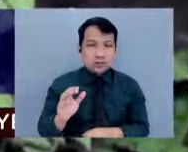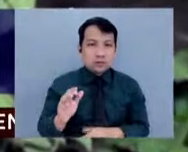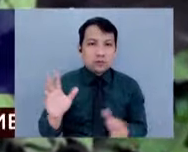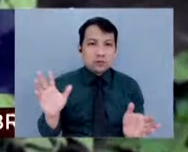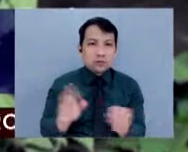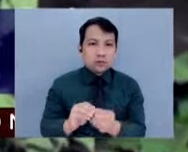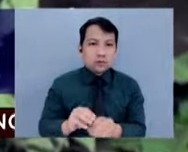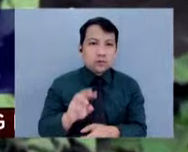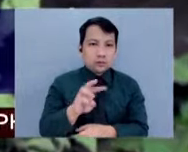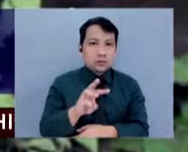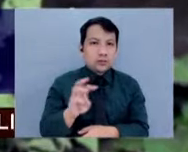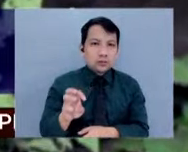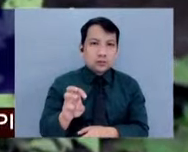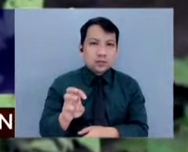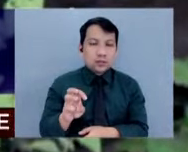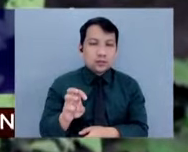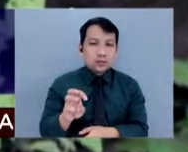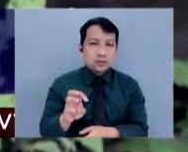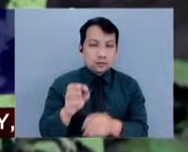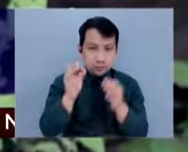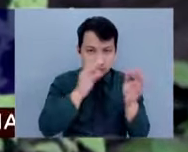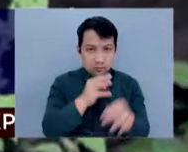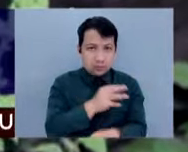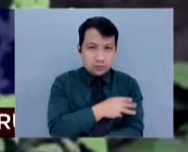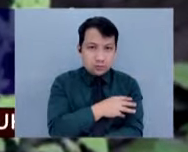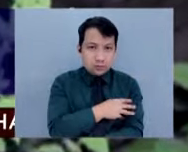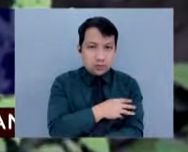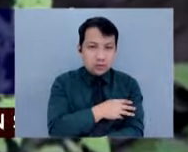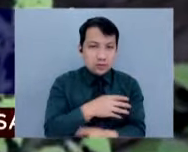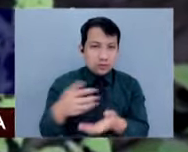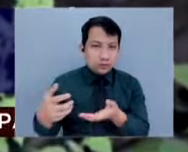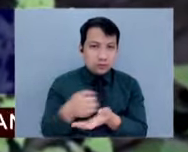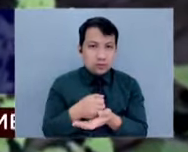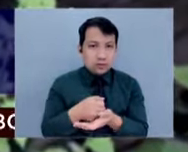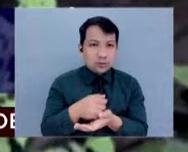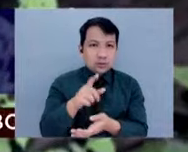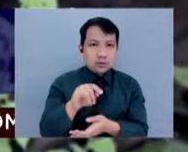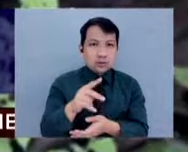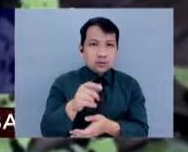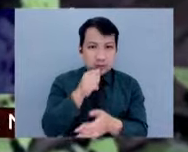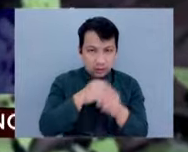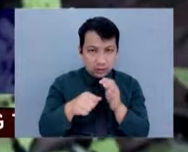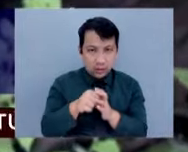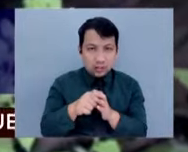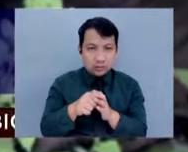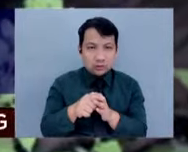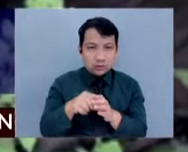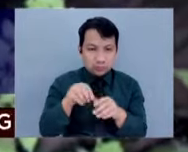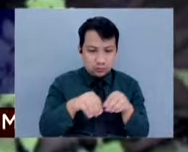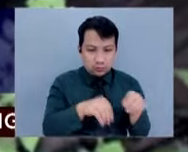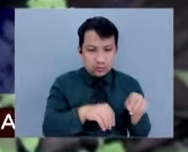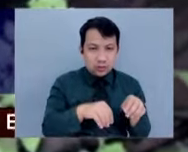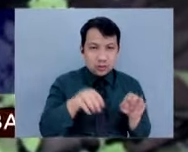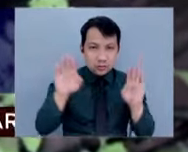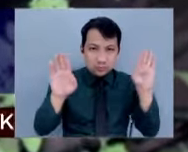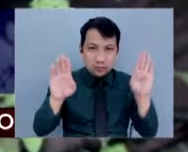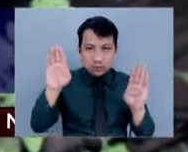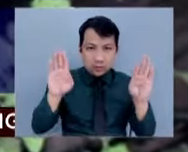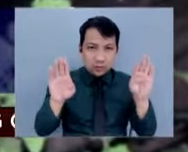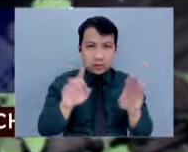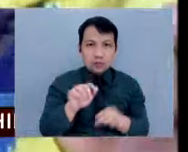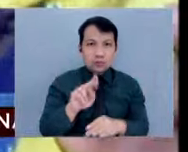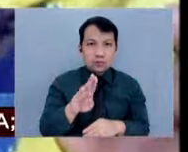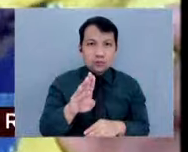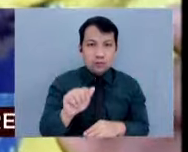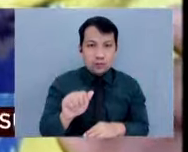600 kilo ang pinatuyong marijuana na nasamsam sa tagong plantasyon sa Tuba, Benguet. Aabot sa 72 million pesos ang